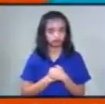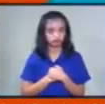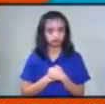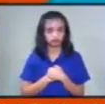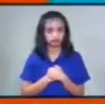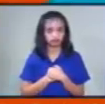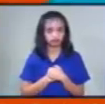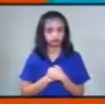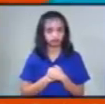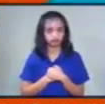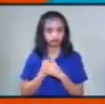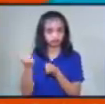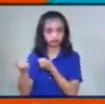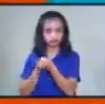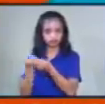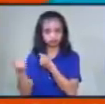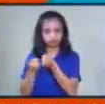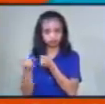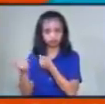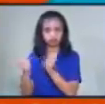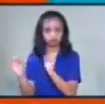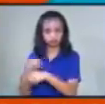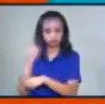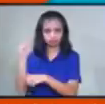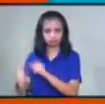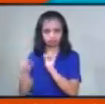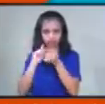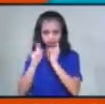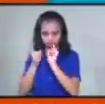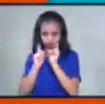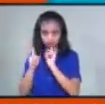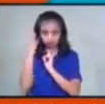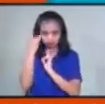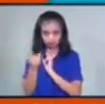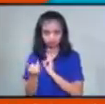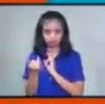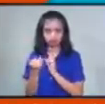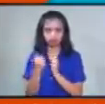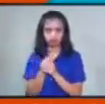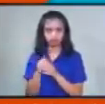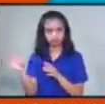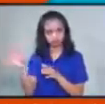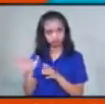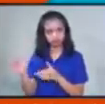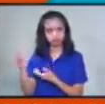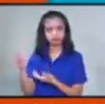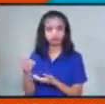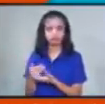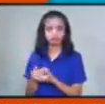Yung admin officer nga ang dapat makausap dyan, sir, kasi sila ang nakipag